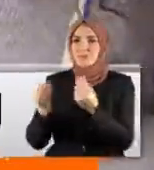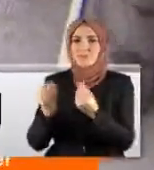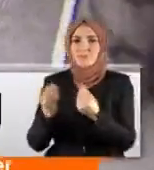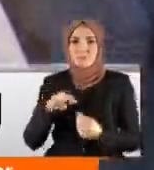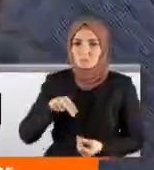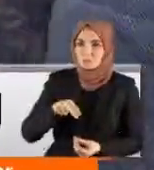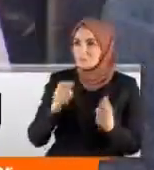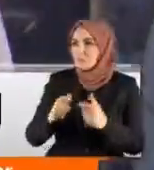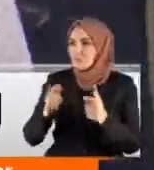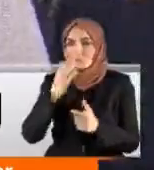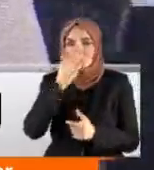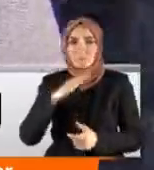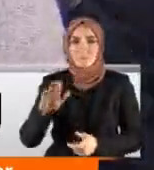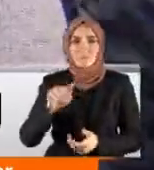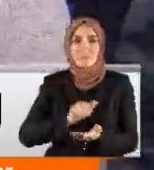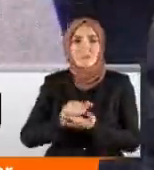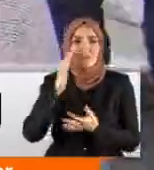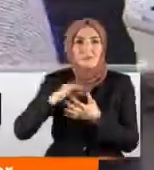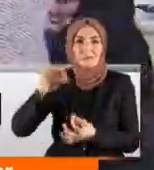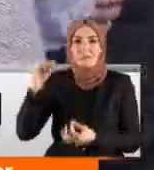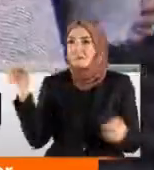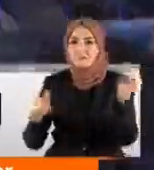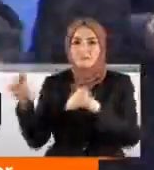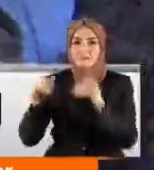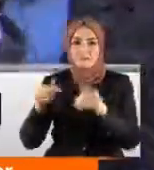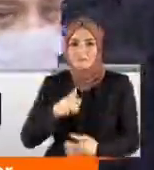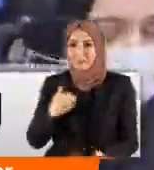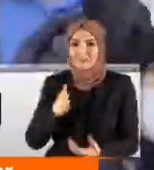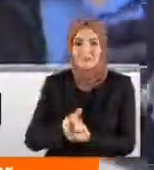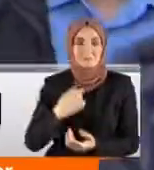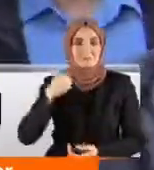hınç kalabalık. İnsanların hepsi şu an sokakta, biz de çıktığımızda pişmanız.